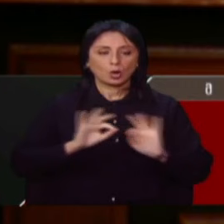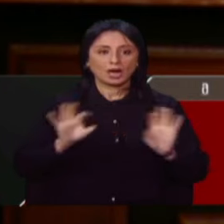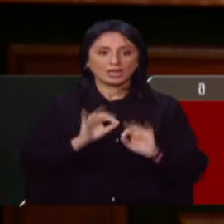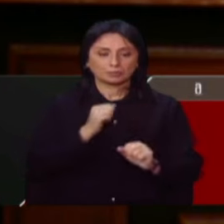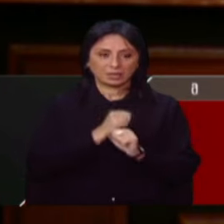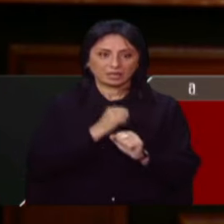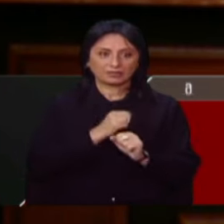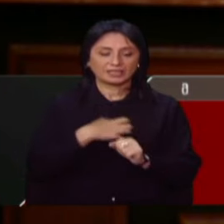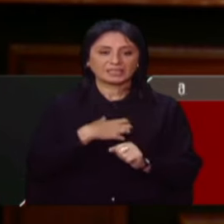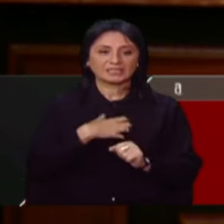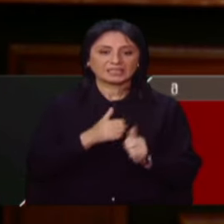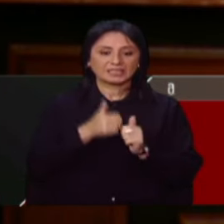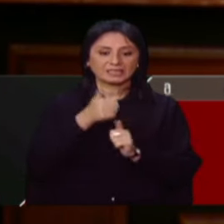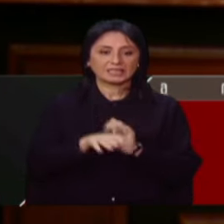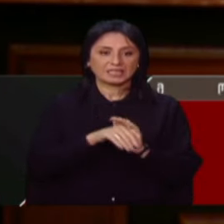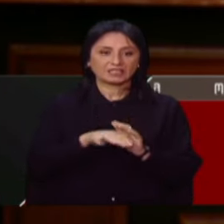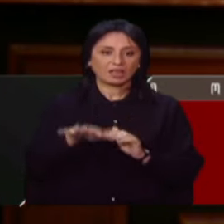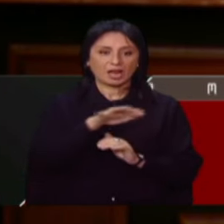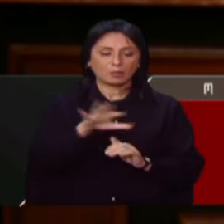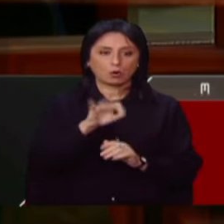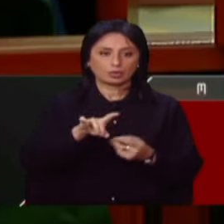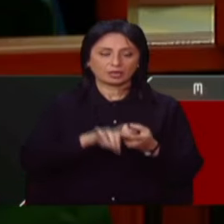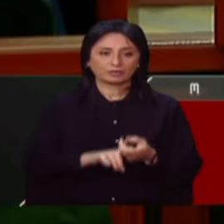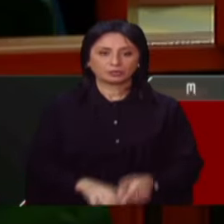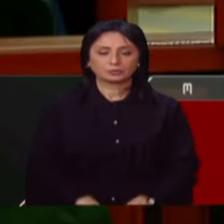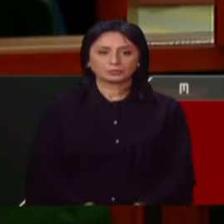განცხადებები გააკეთა, ძირითადად წინა საარჩევნო გარემოსთან დაკავშირებით.